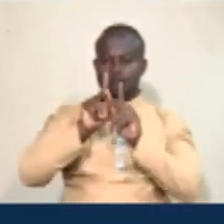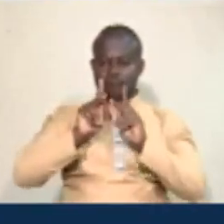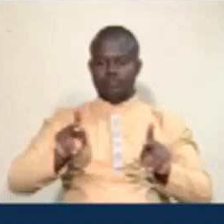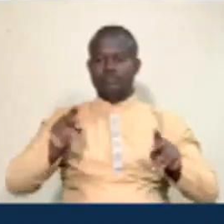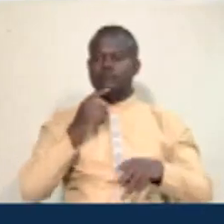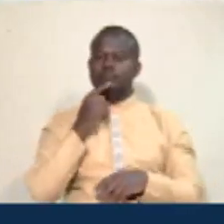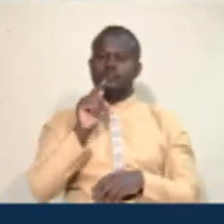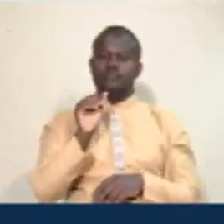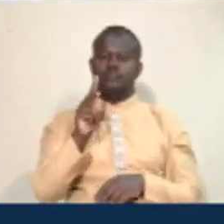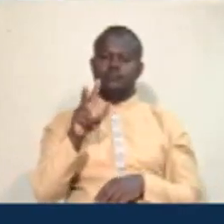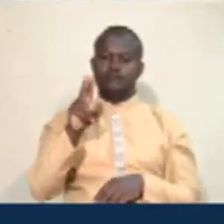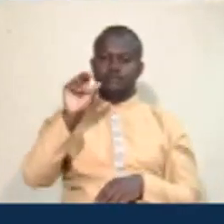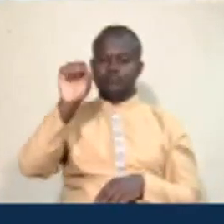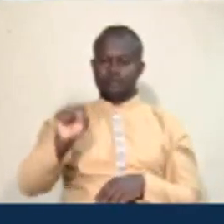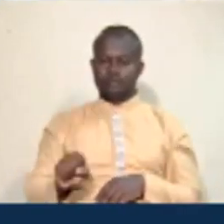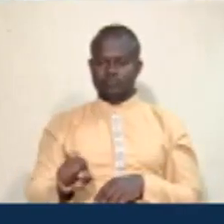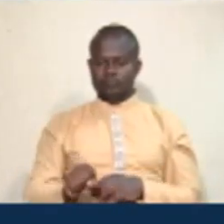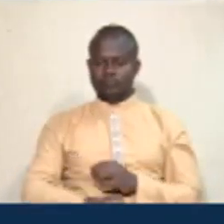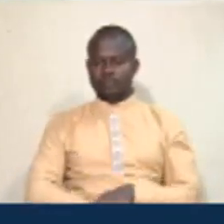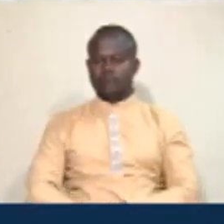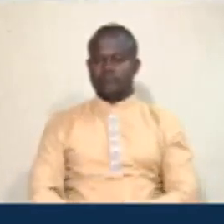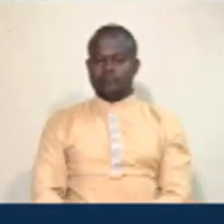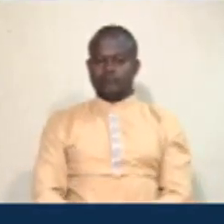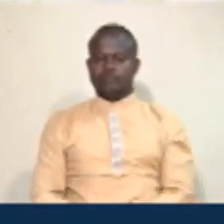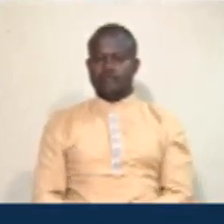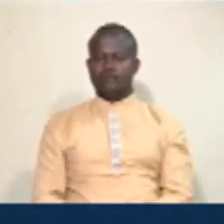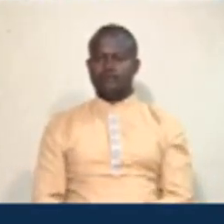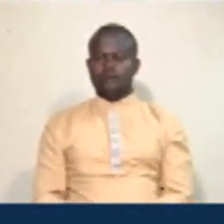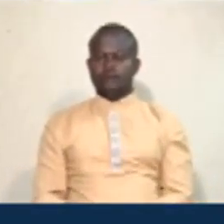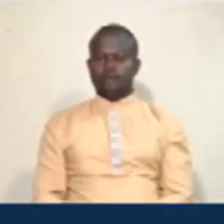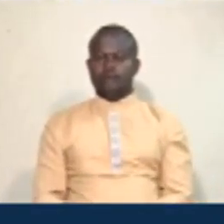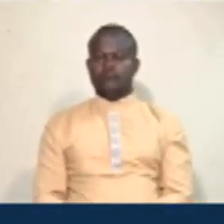aho muri Kivu y'Amajyepfo. Gatete Eric Rafiki mu karere ka Rusizi.